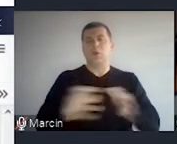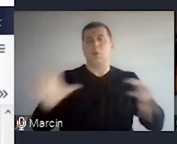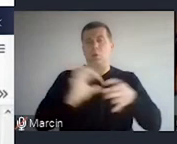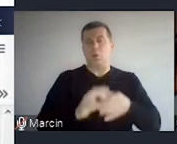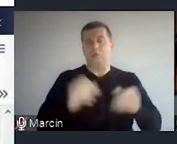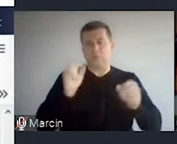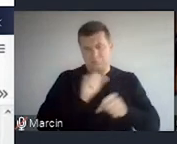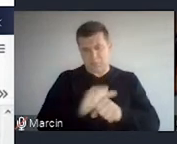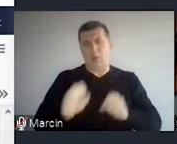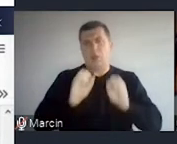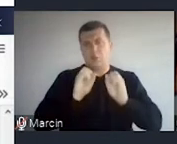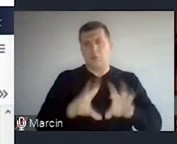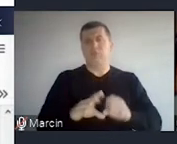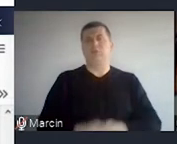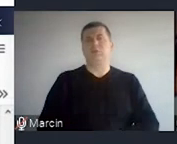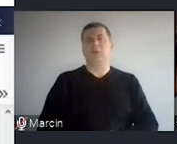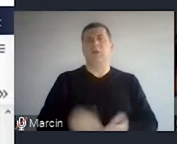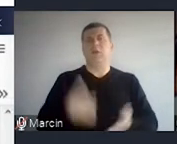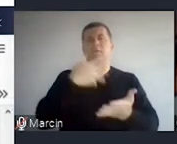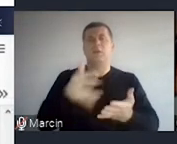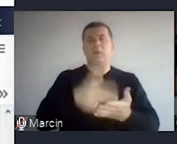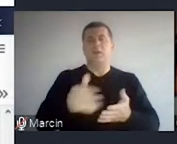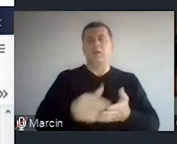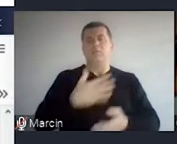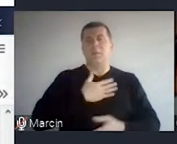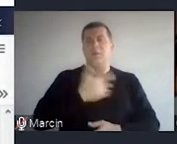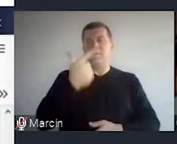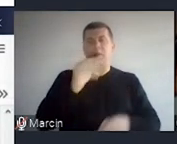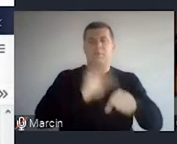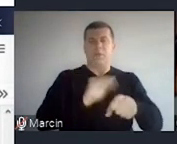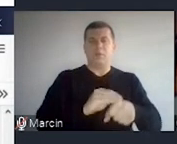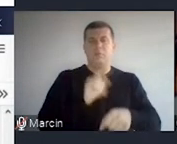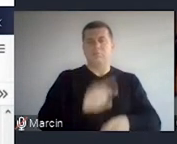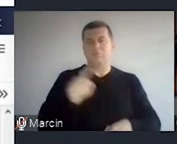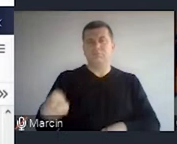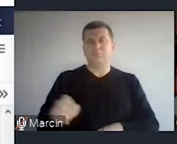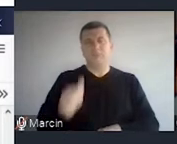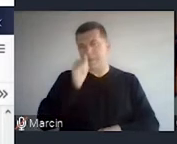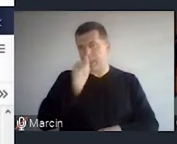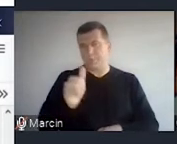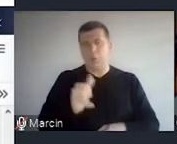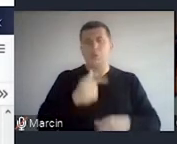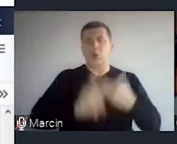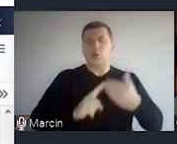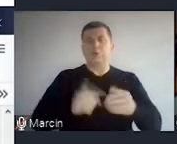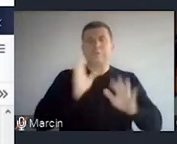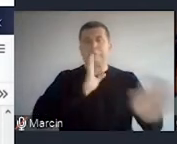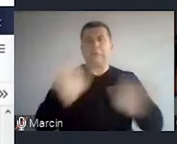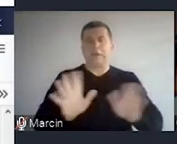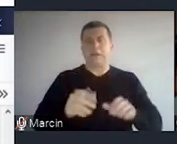najbardziej dopuszczalne. Wydatki rozliczane dwiema metodami, no dwiema metodami nie można rozliczyć tego samego